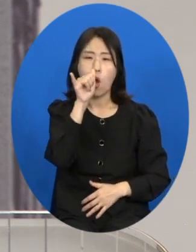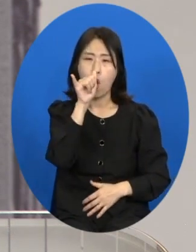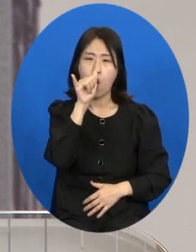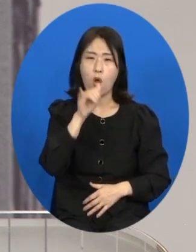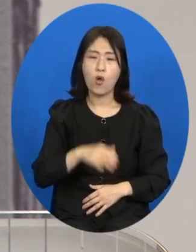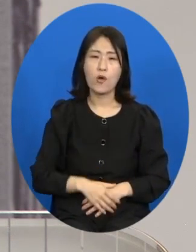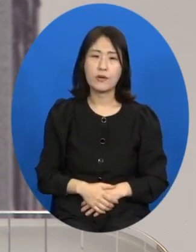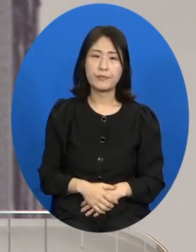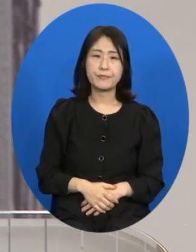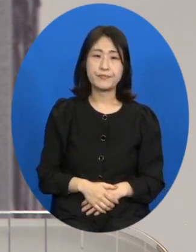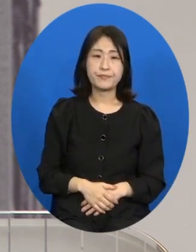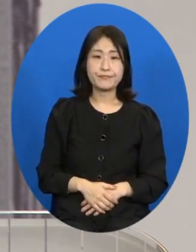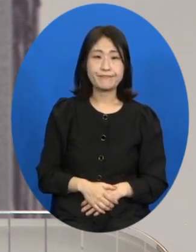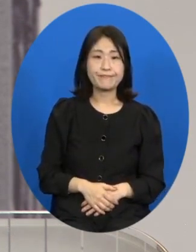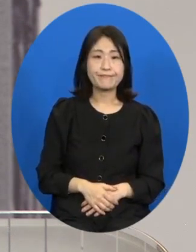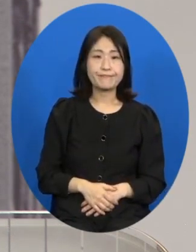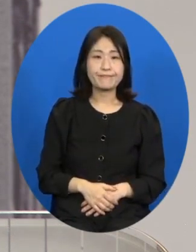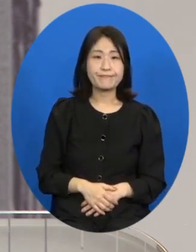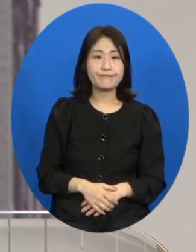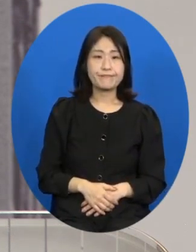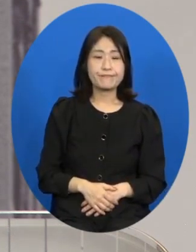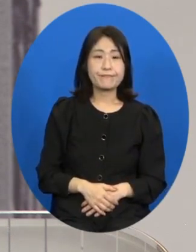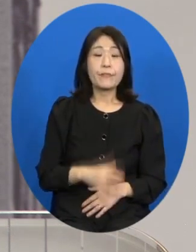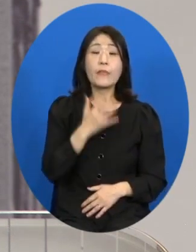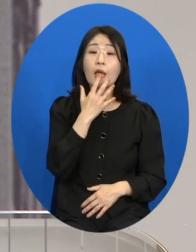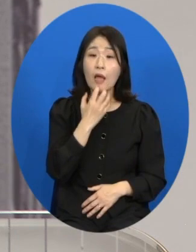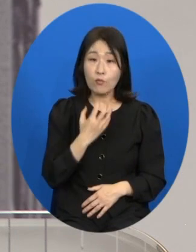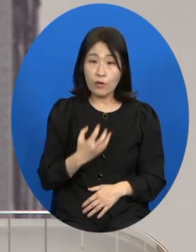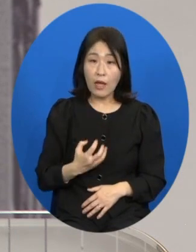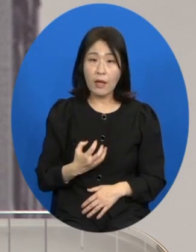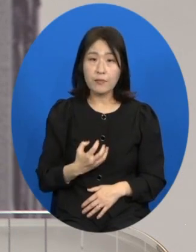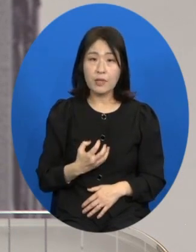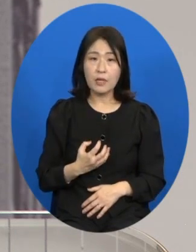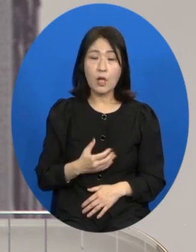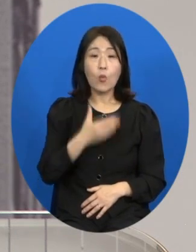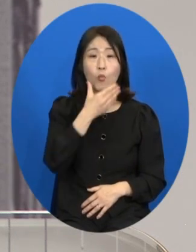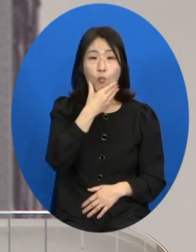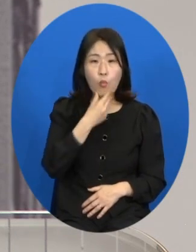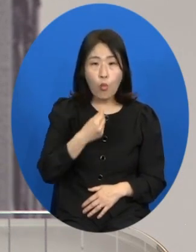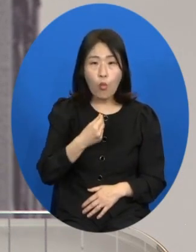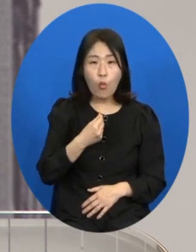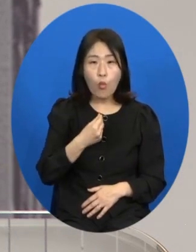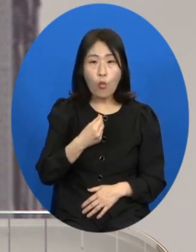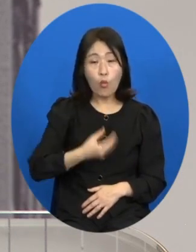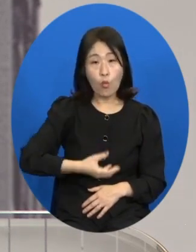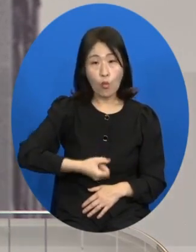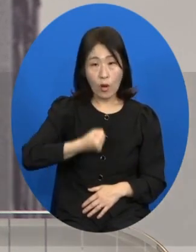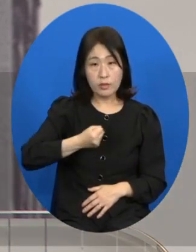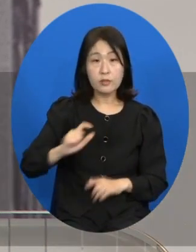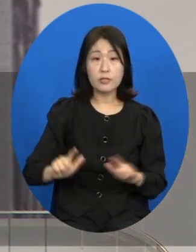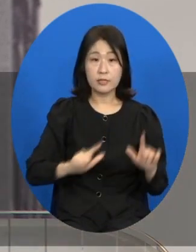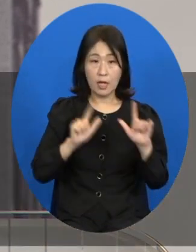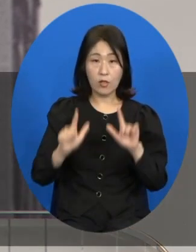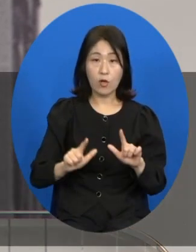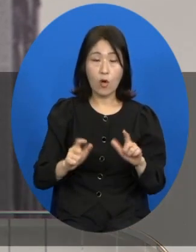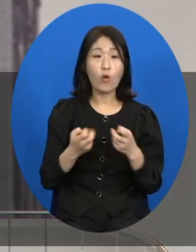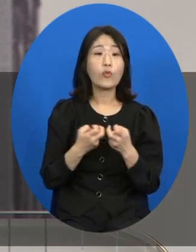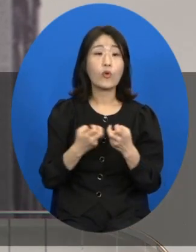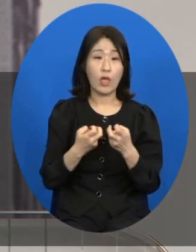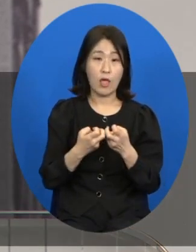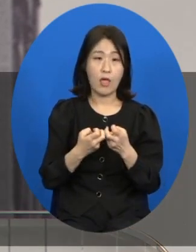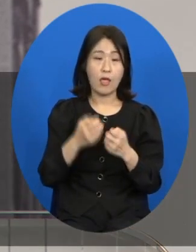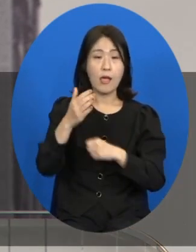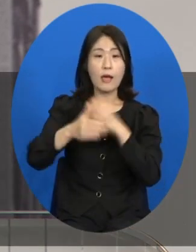6장에 보면 아브라함이 그 복을 어떻게 누렸는지 6장 14절에